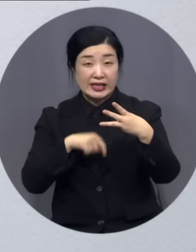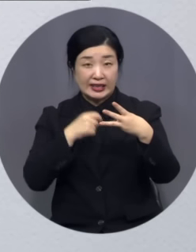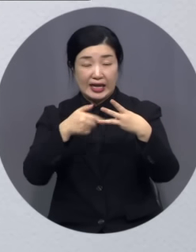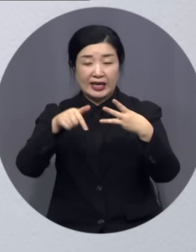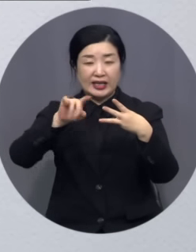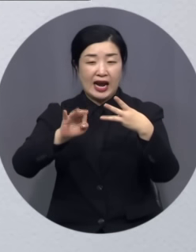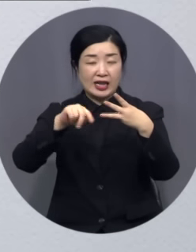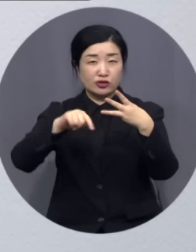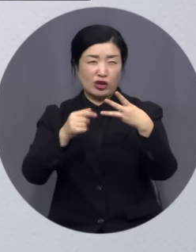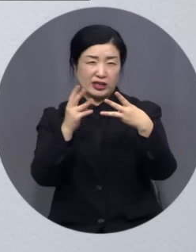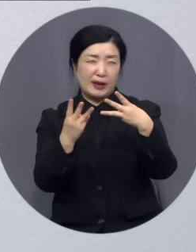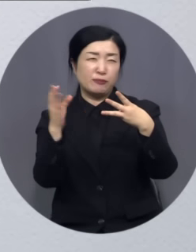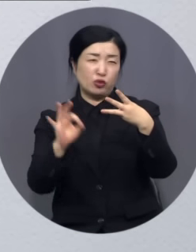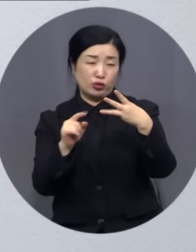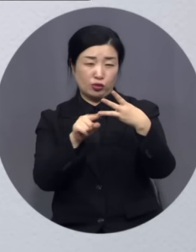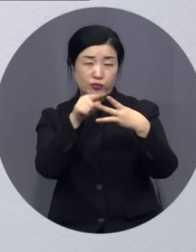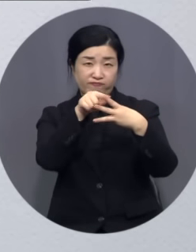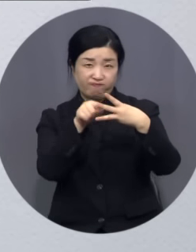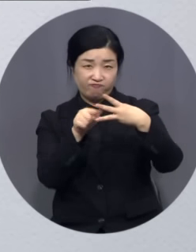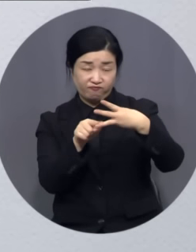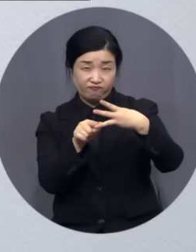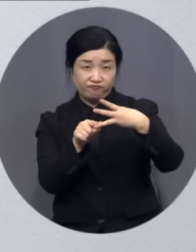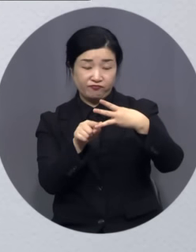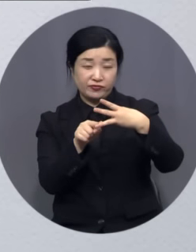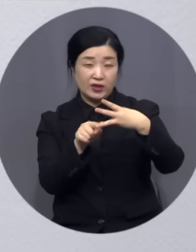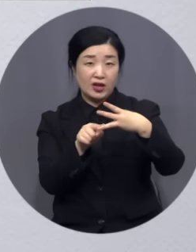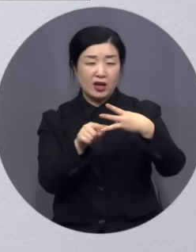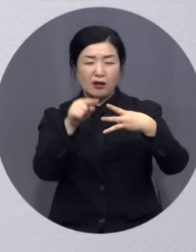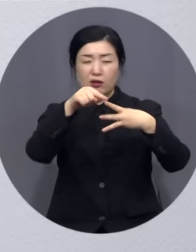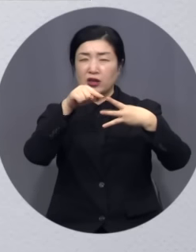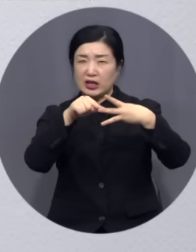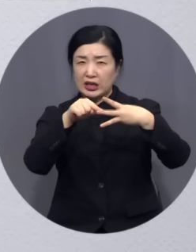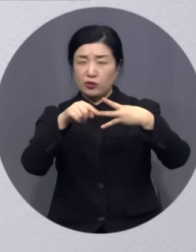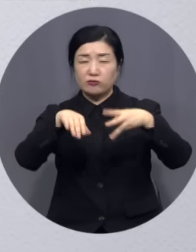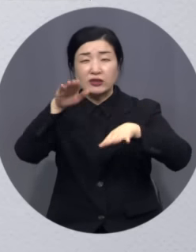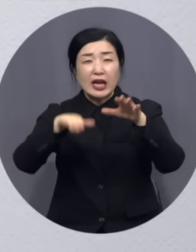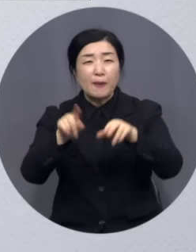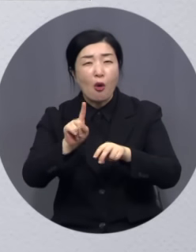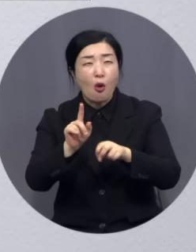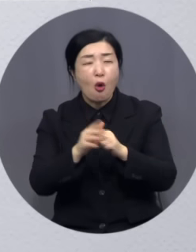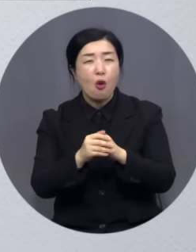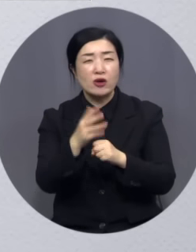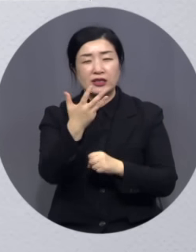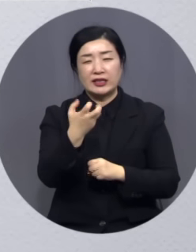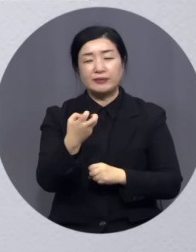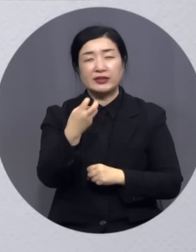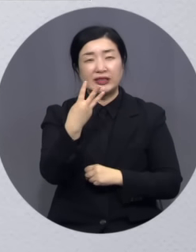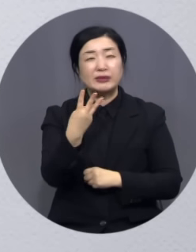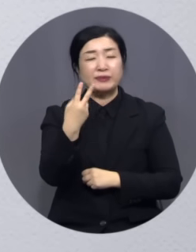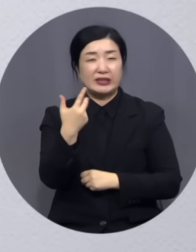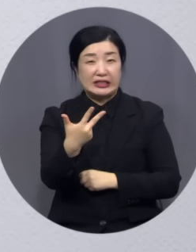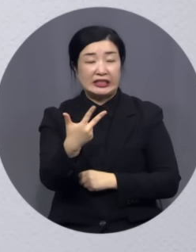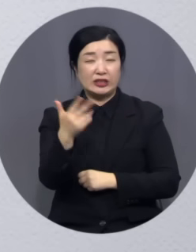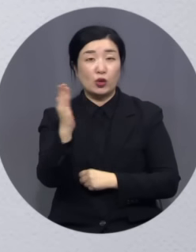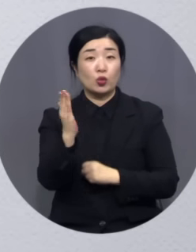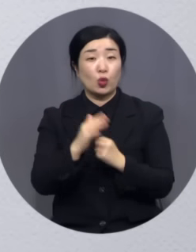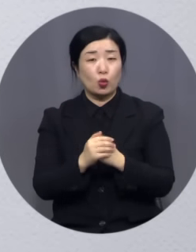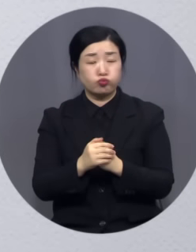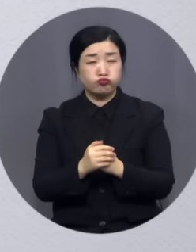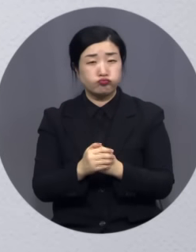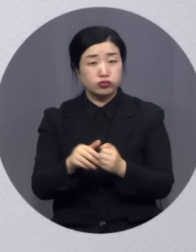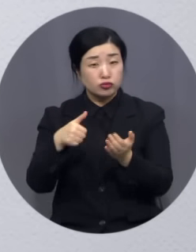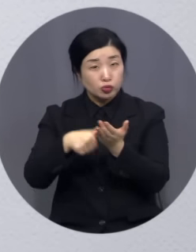후보 3% 순이었습니다 1위와 2위의 격차는 37% 포인트입니다 적극적